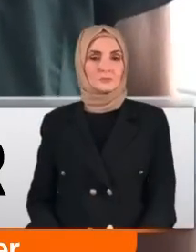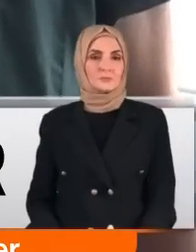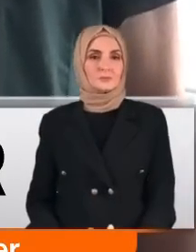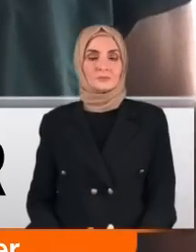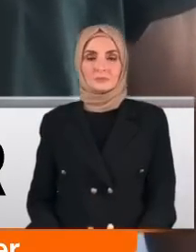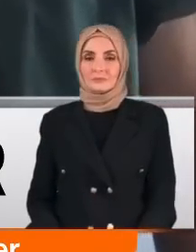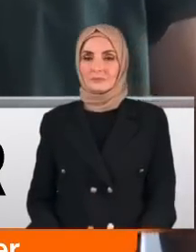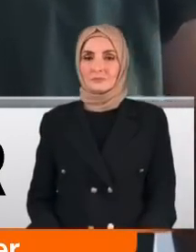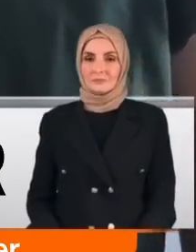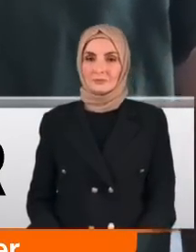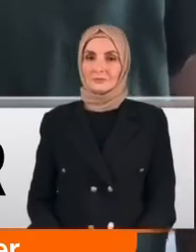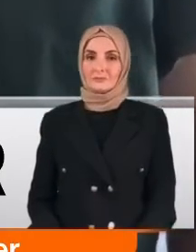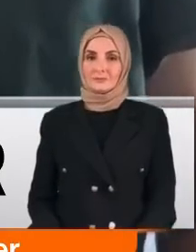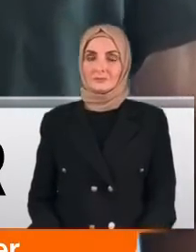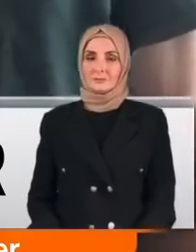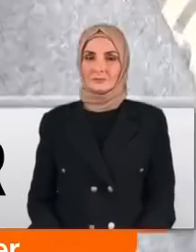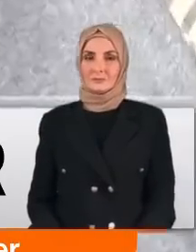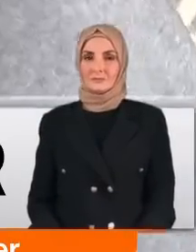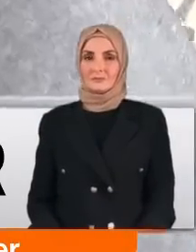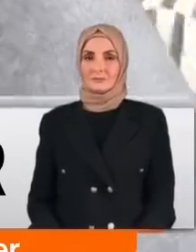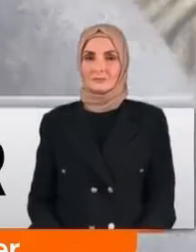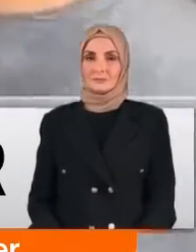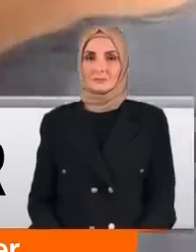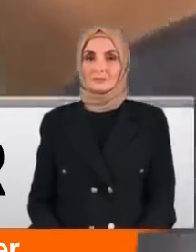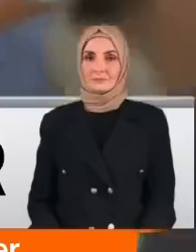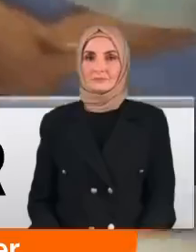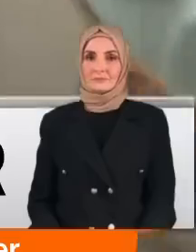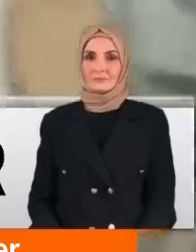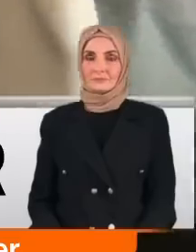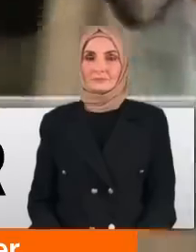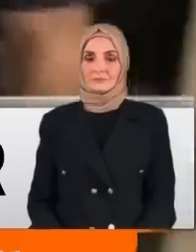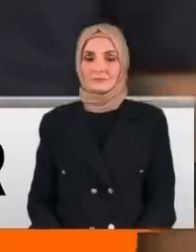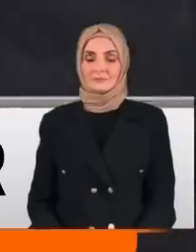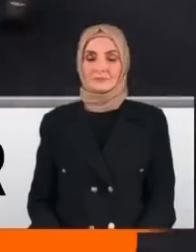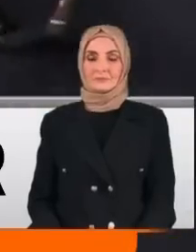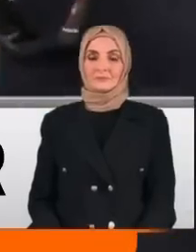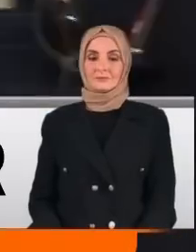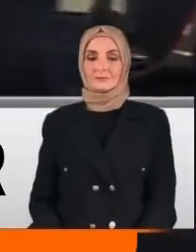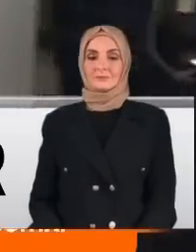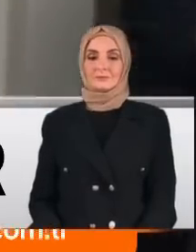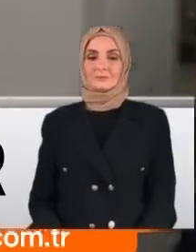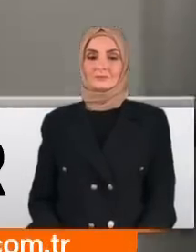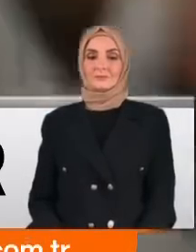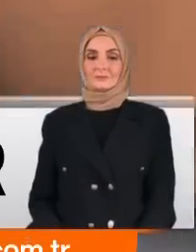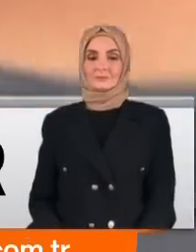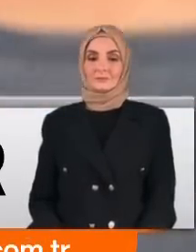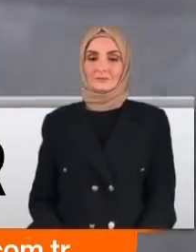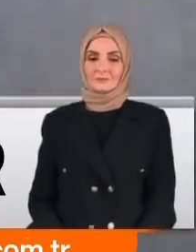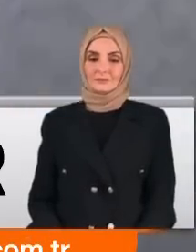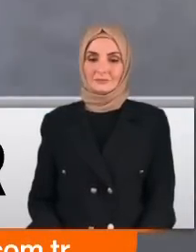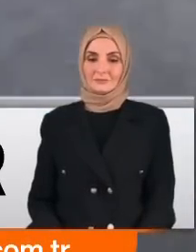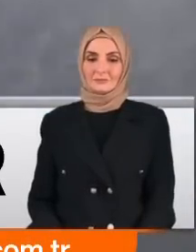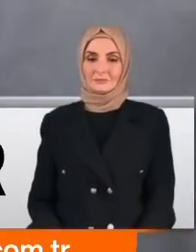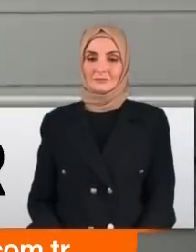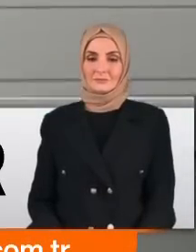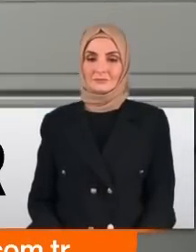sanırım 170 civarında. 170 hasta var. Birlikte iyi olacağız inşallah. Ultrasonumuz yapınız. Gayet iyi hocam.